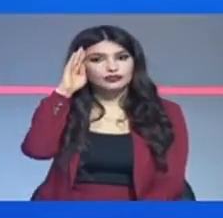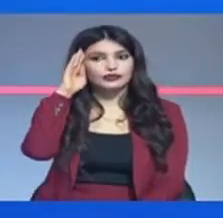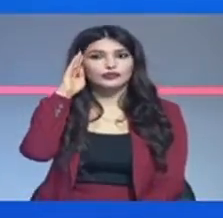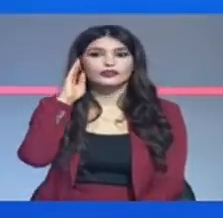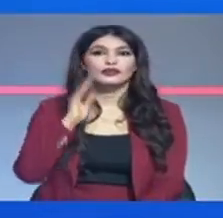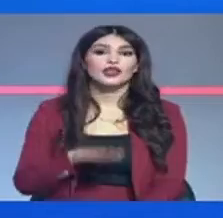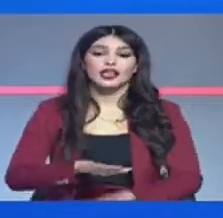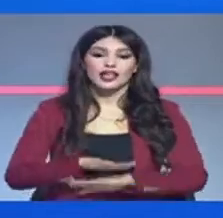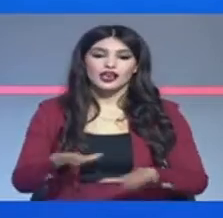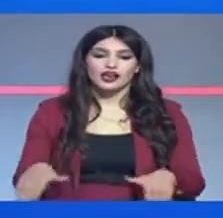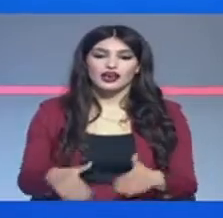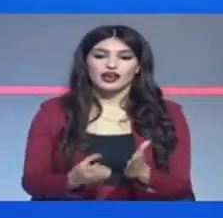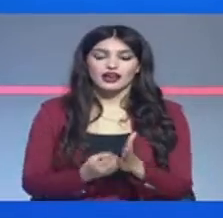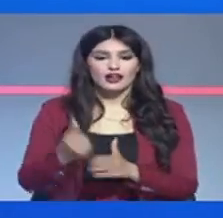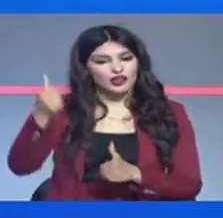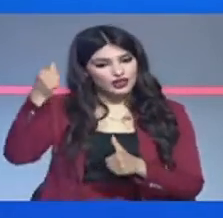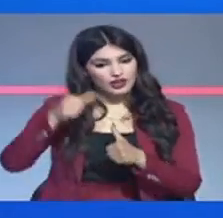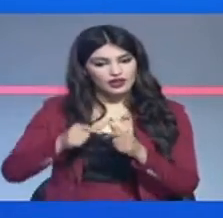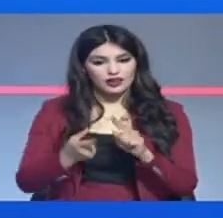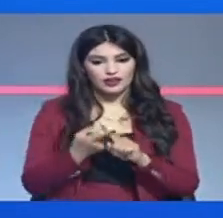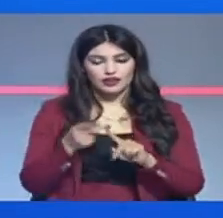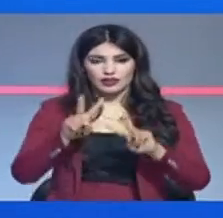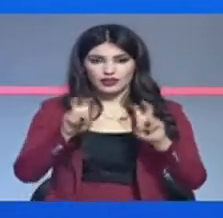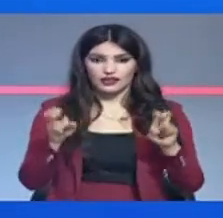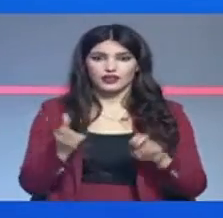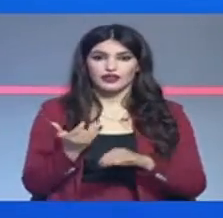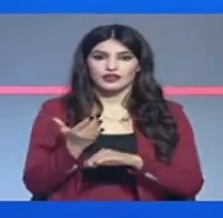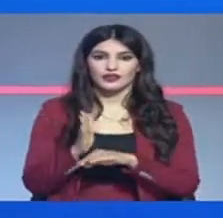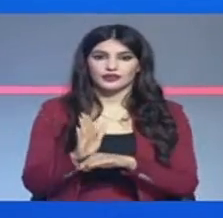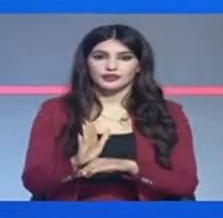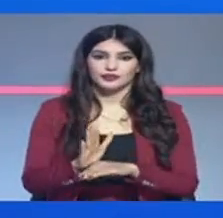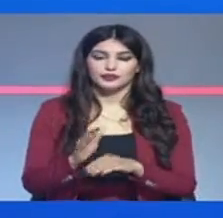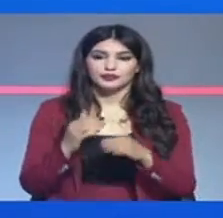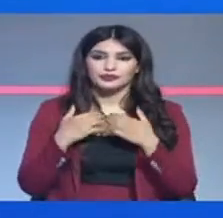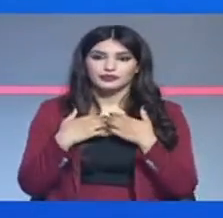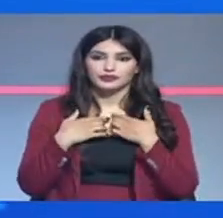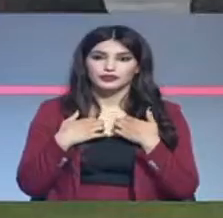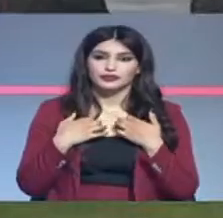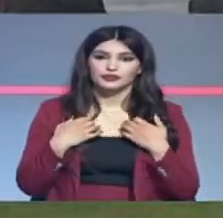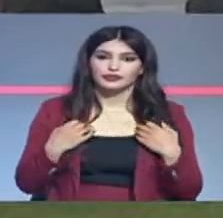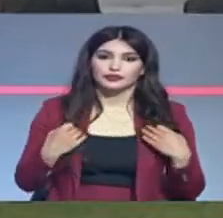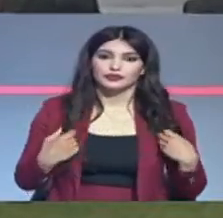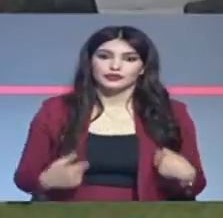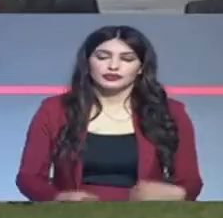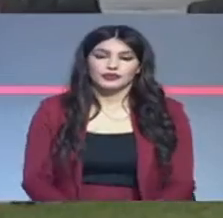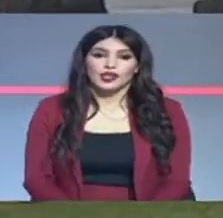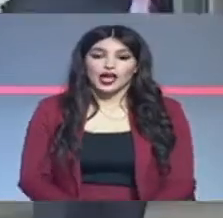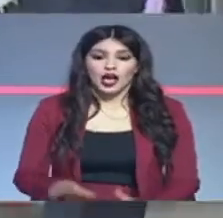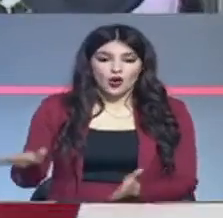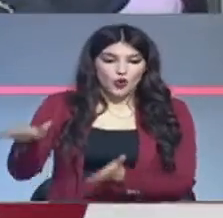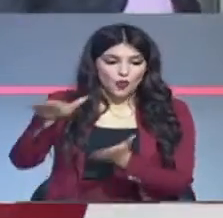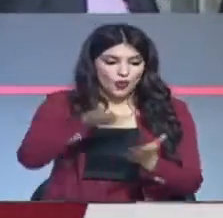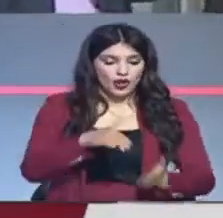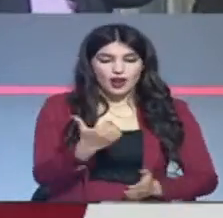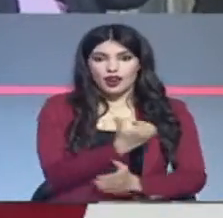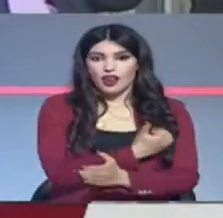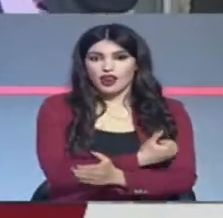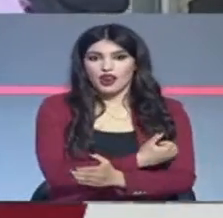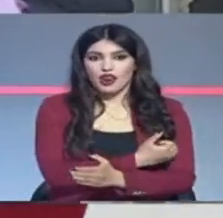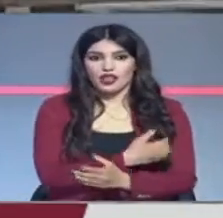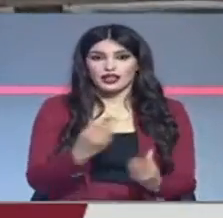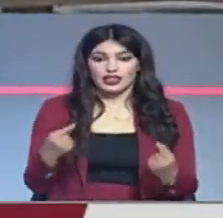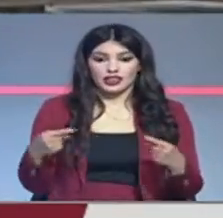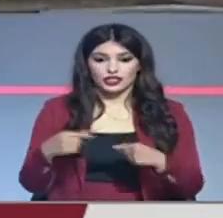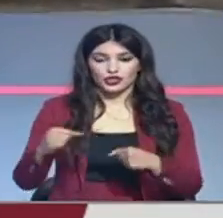ايه موعد الاخبار مشاهدينا الكرام وهذا تذكير بالعناوين وصول اول دفعه من تلك